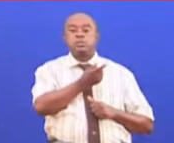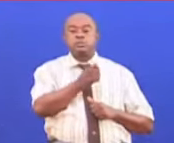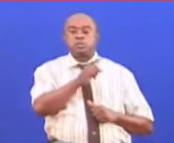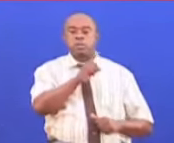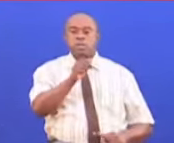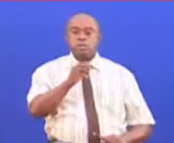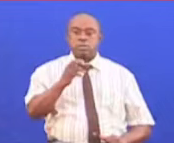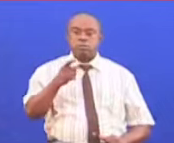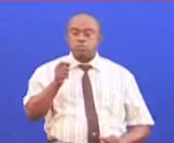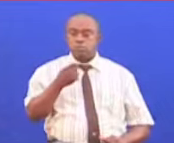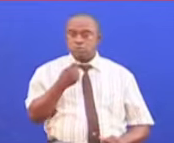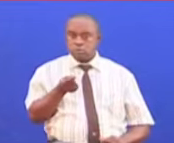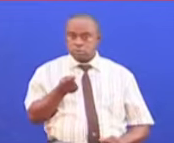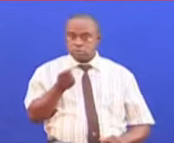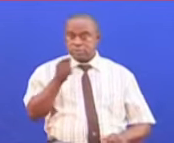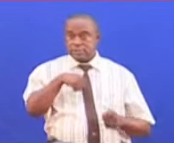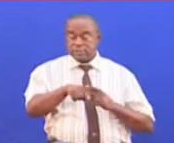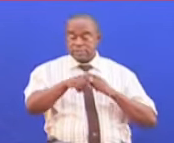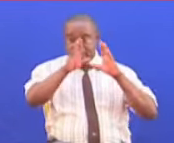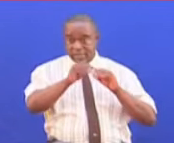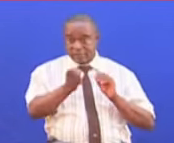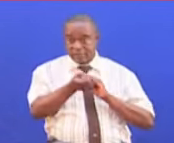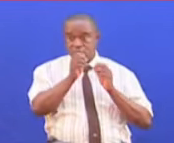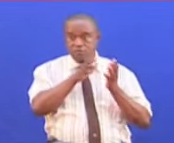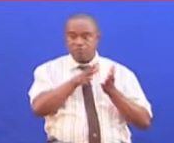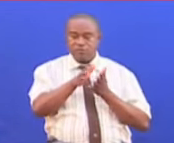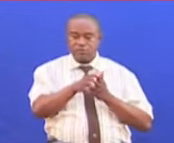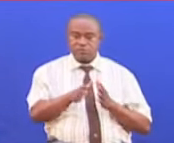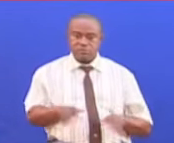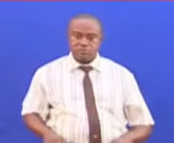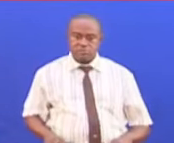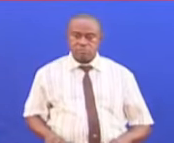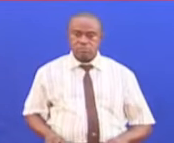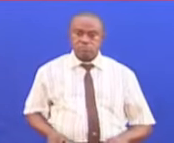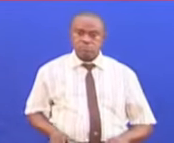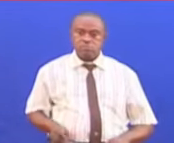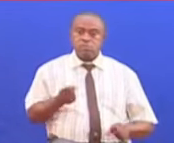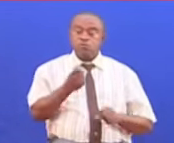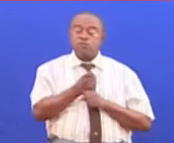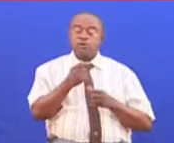hii mta kuta kwa Kina kwenye taar IFA kwa ufa afan kuf ununuiuninuujjuninnjununjujjnujnujj